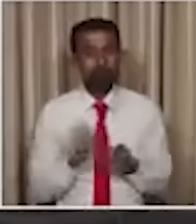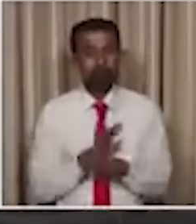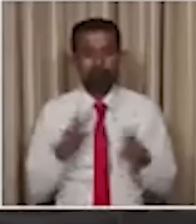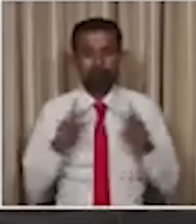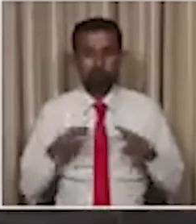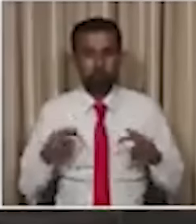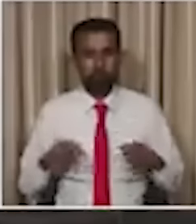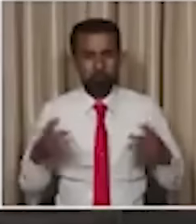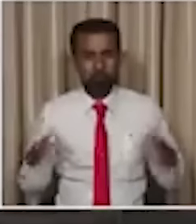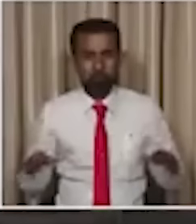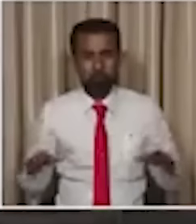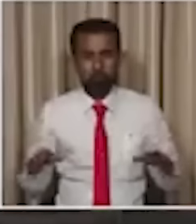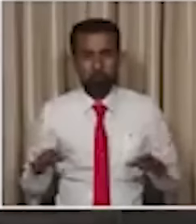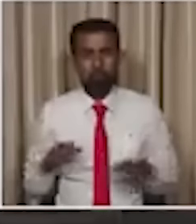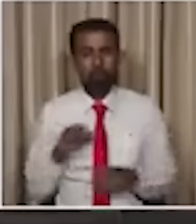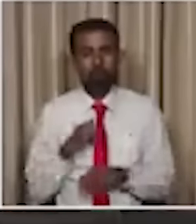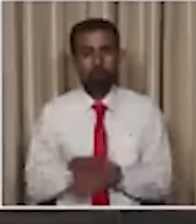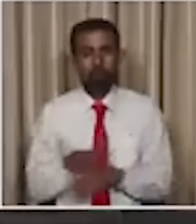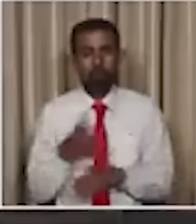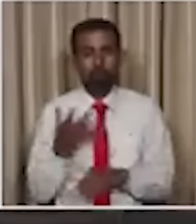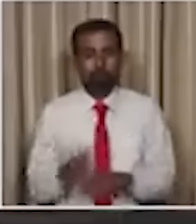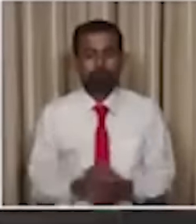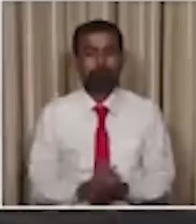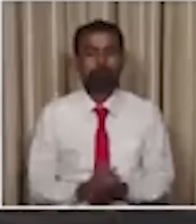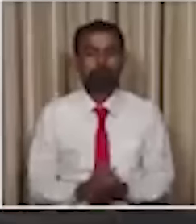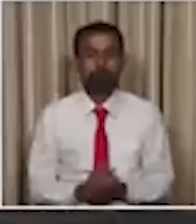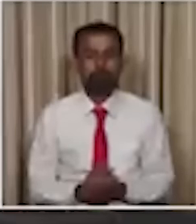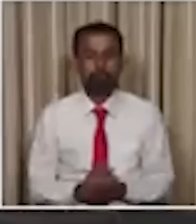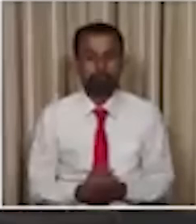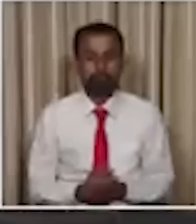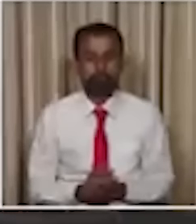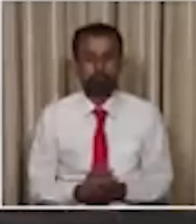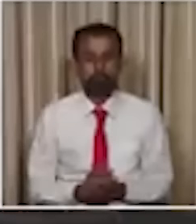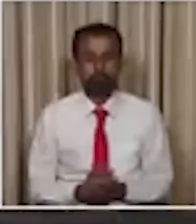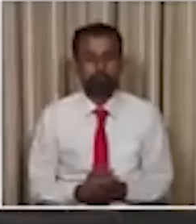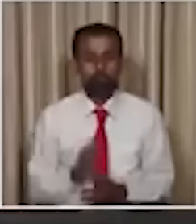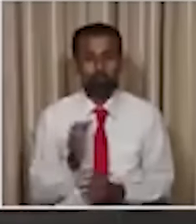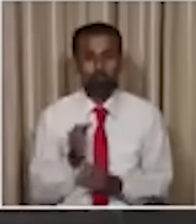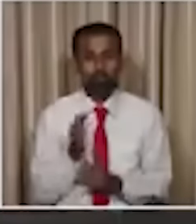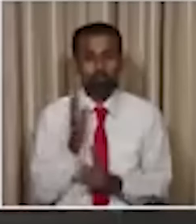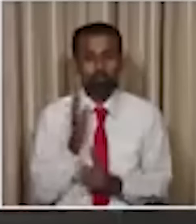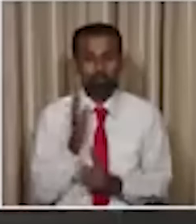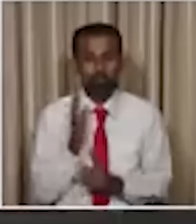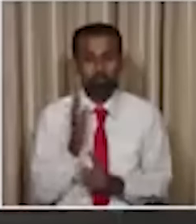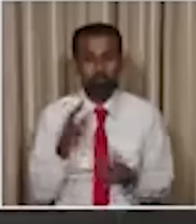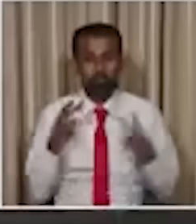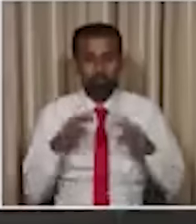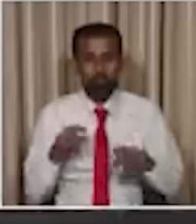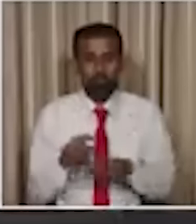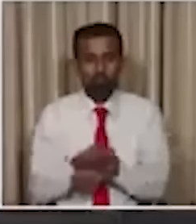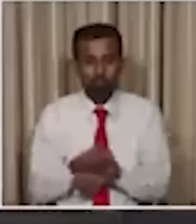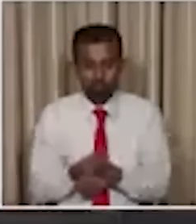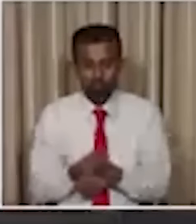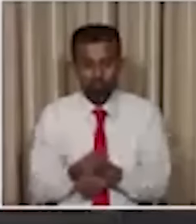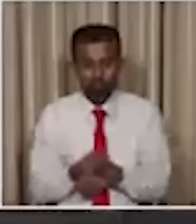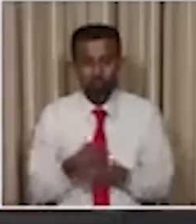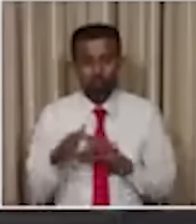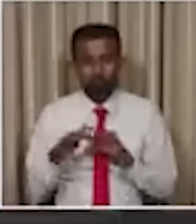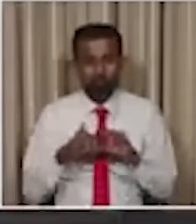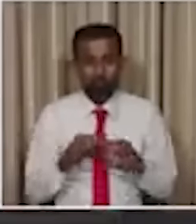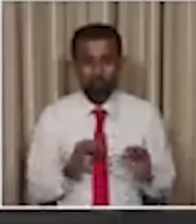බව පරීක්ෂා කිරීමේදී අනාවරණය වී ඇත. මේ අනුව එම ජනාධිපති විමර්ශන කොමිෂන් සභාව වෙත වාර්තා